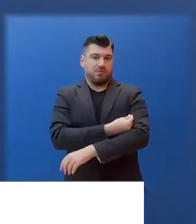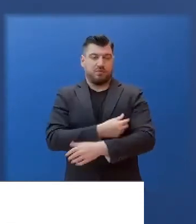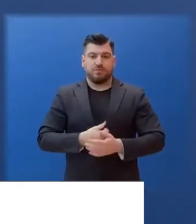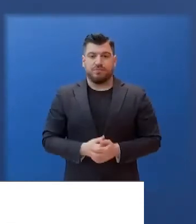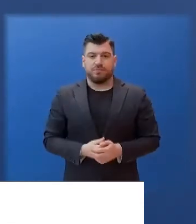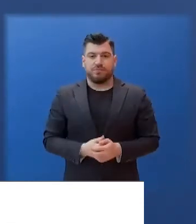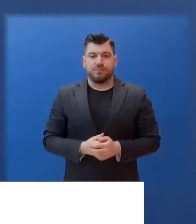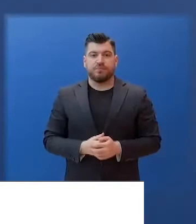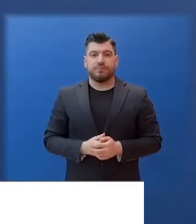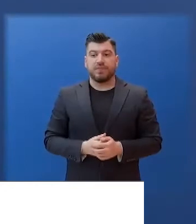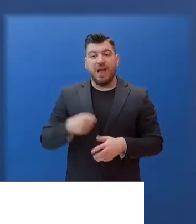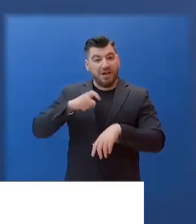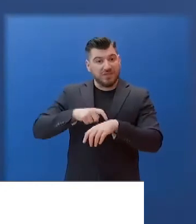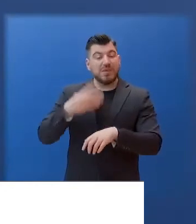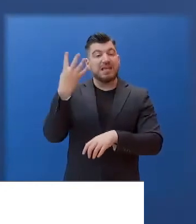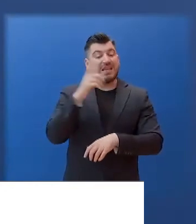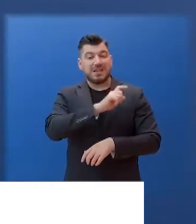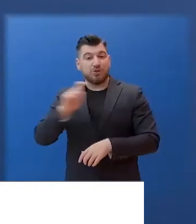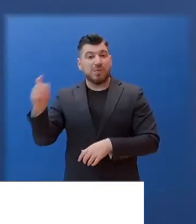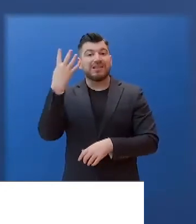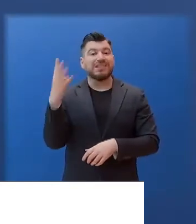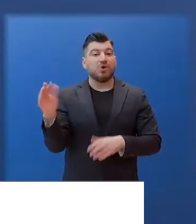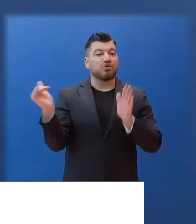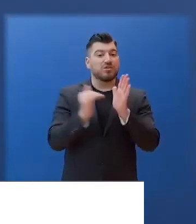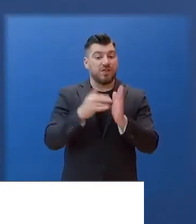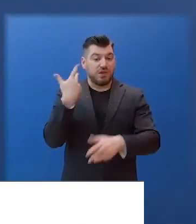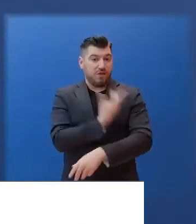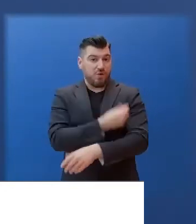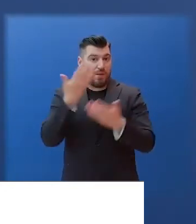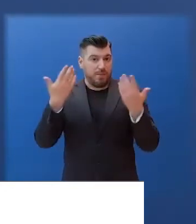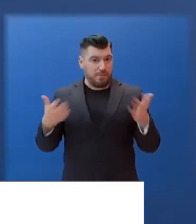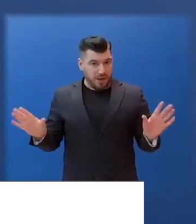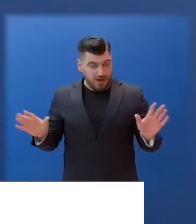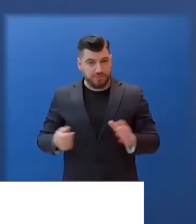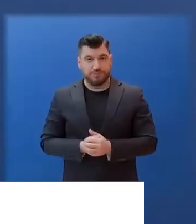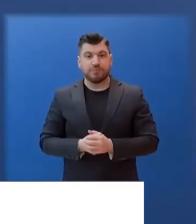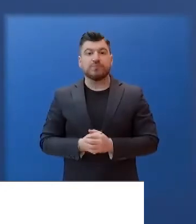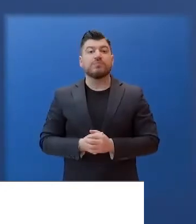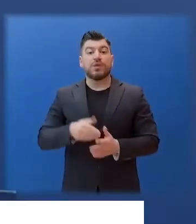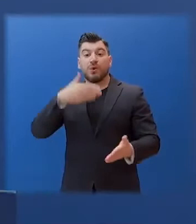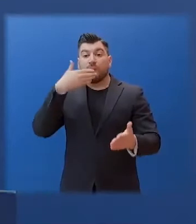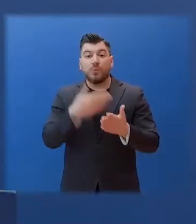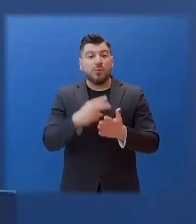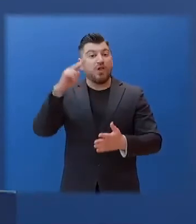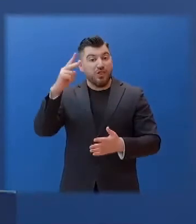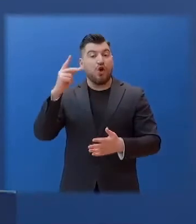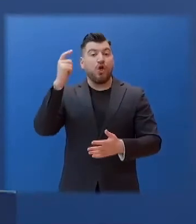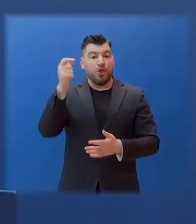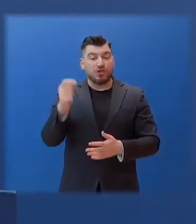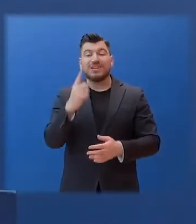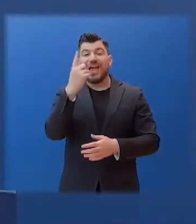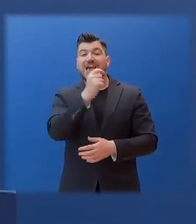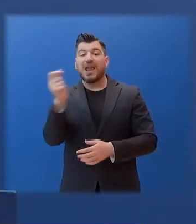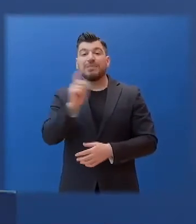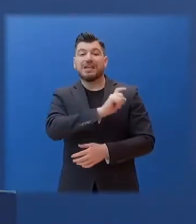ήδη γίνει περίπου 4.300.000 εμβολιασμοί, έχουν ολοκληρώσει τον εμβολιασμό τους περισσότερο από 1,5